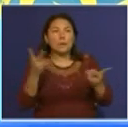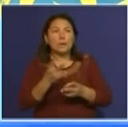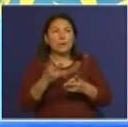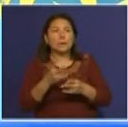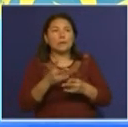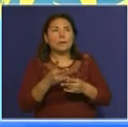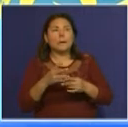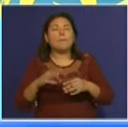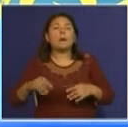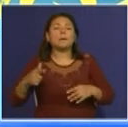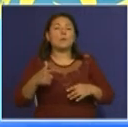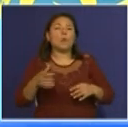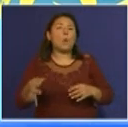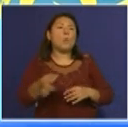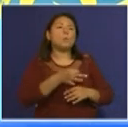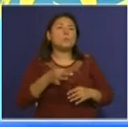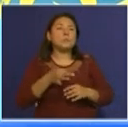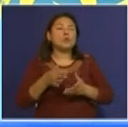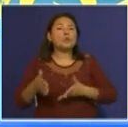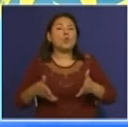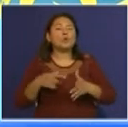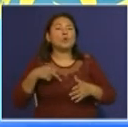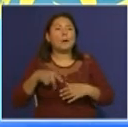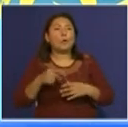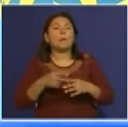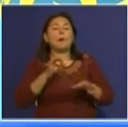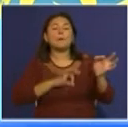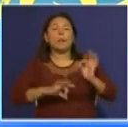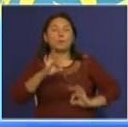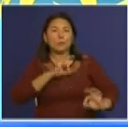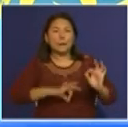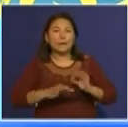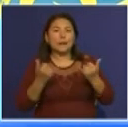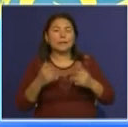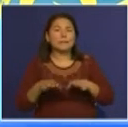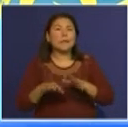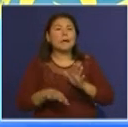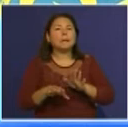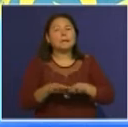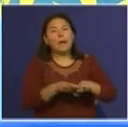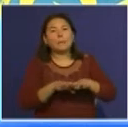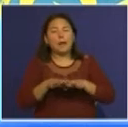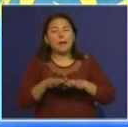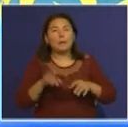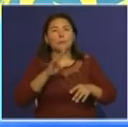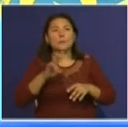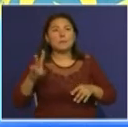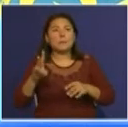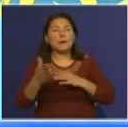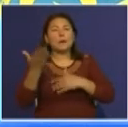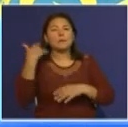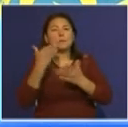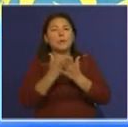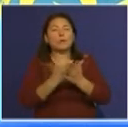ұзартылған Маңғыстау облысында жолаушы вагондары пайдалануда. Қазіргі таңда біздің елбасымыздың рухани